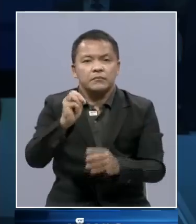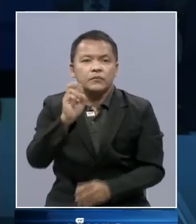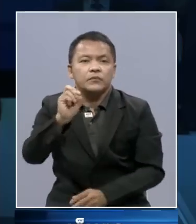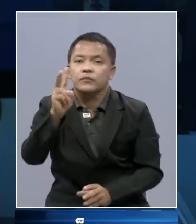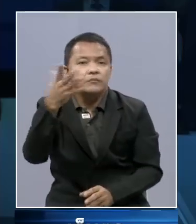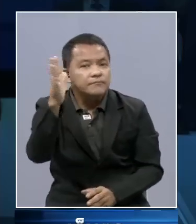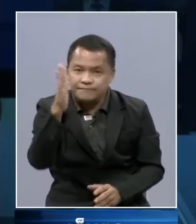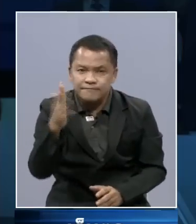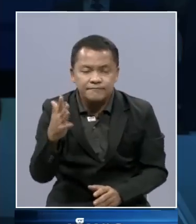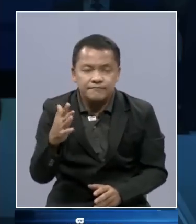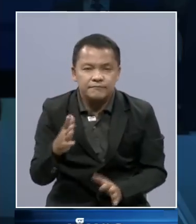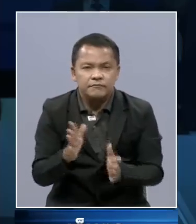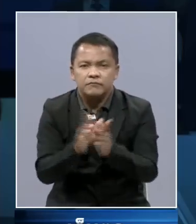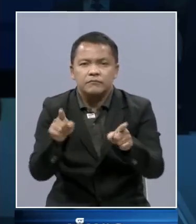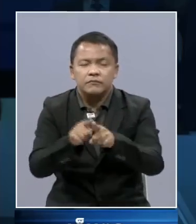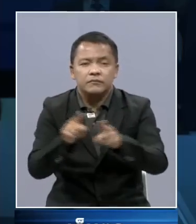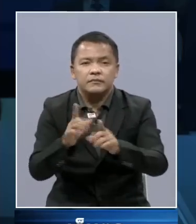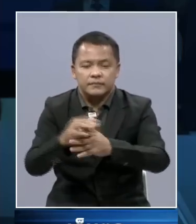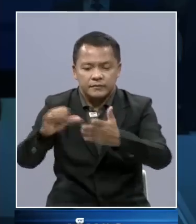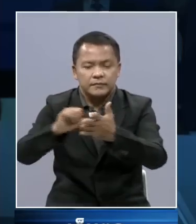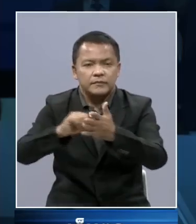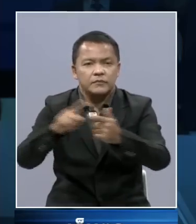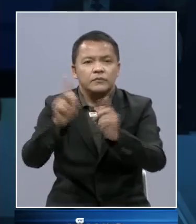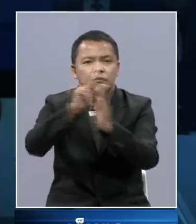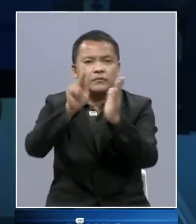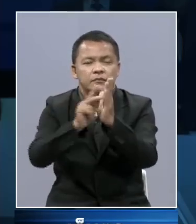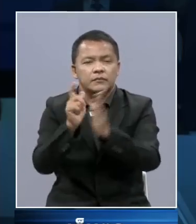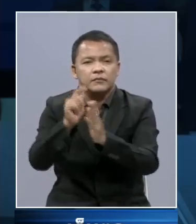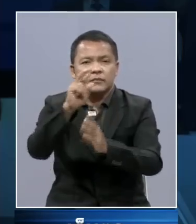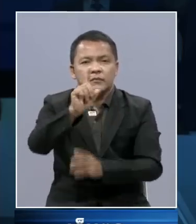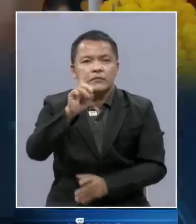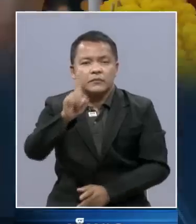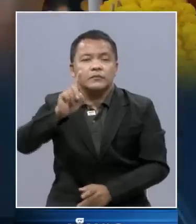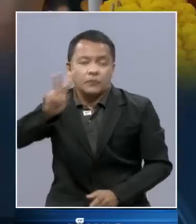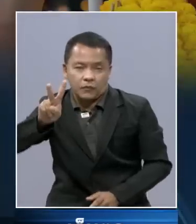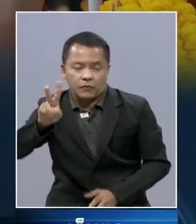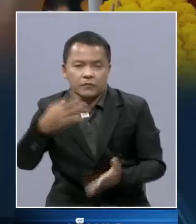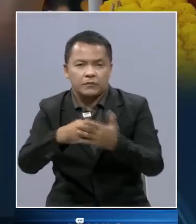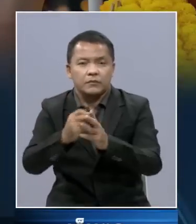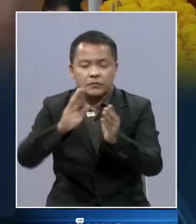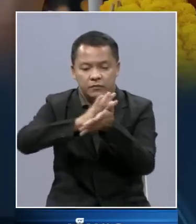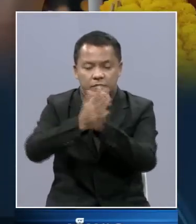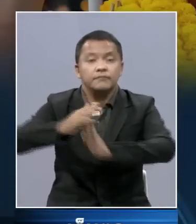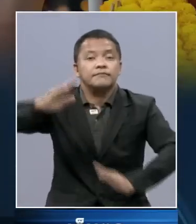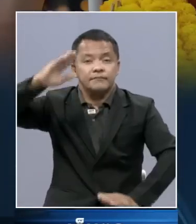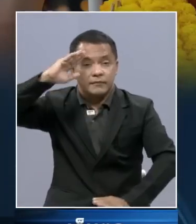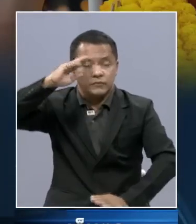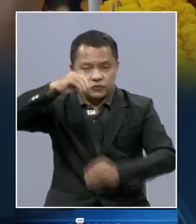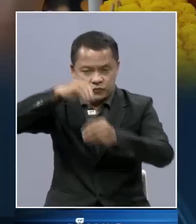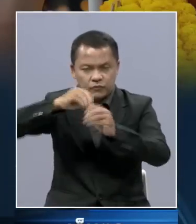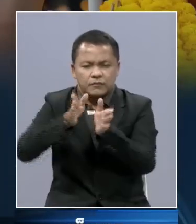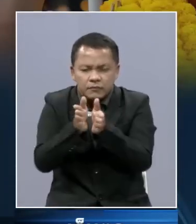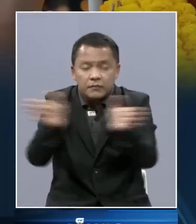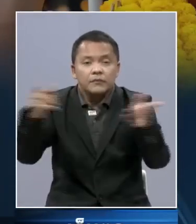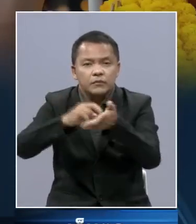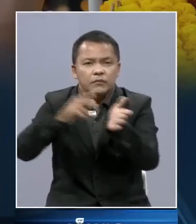แม้แต่ข้อเดียวไม่ว่าจะเป็นการแก้ไขประมวลกฎหมายอาญามาตรา112การปฏิรูปกองทัพเนี่ยก็อยู่ในแบบกว้